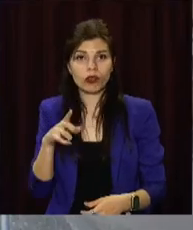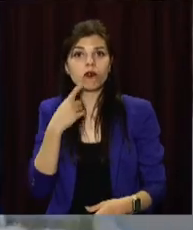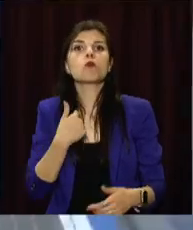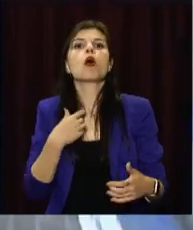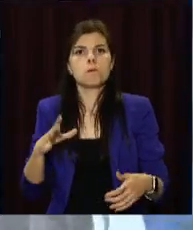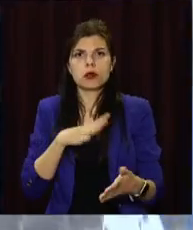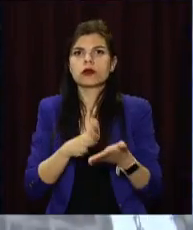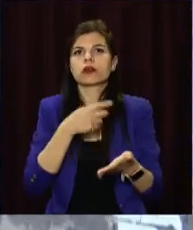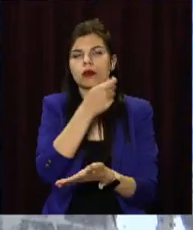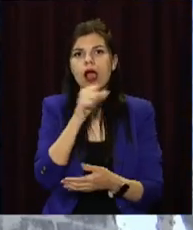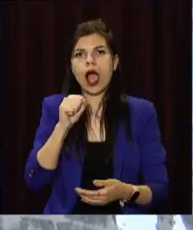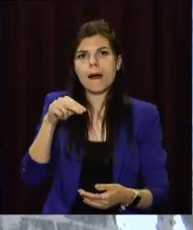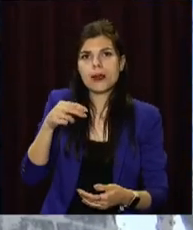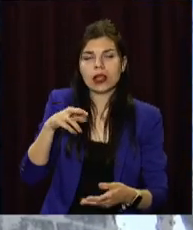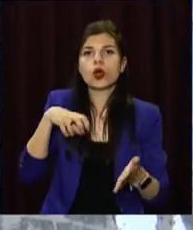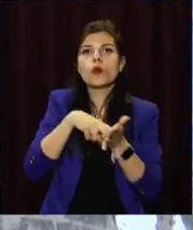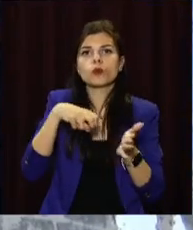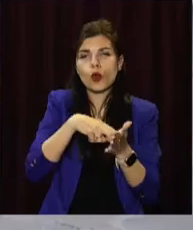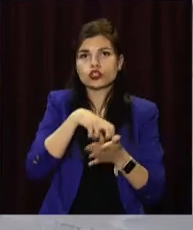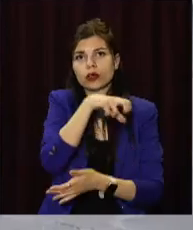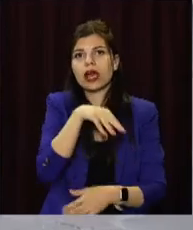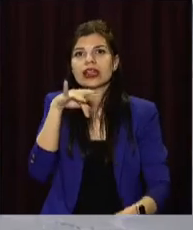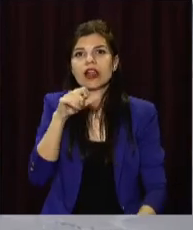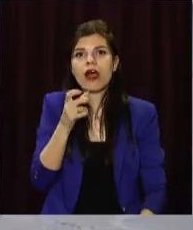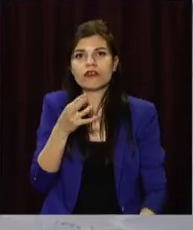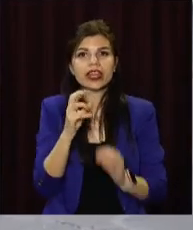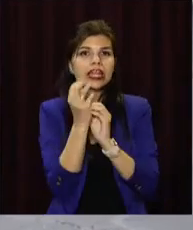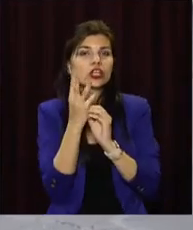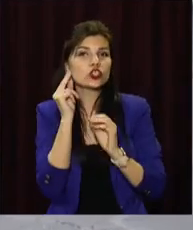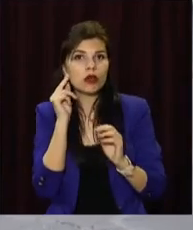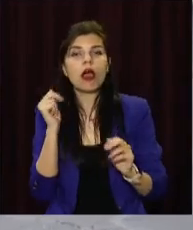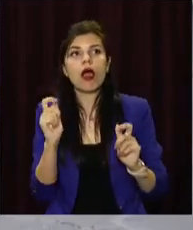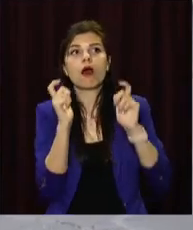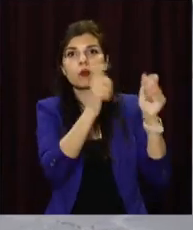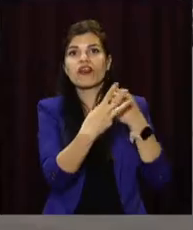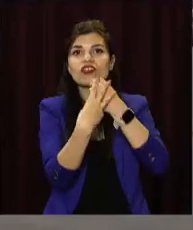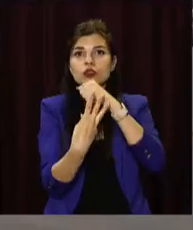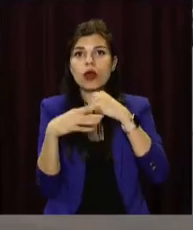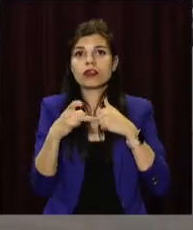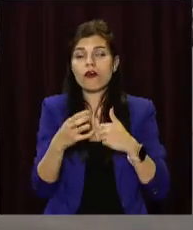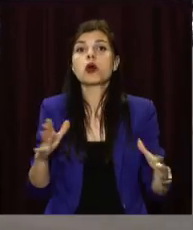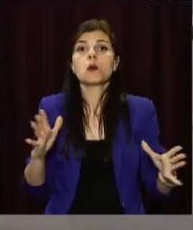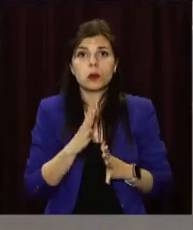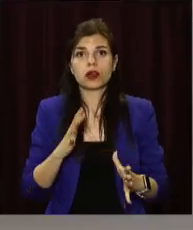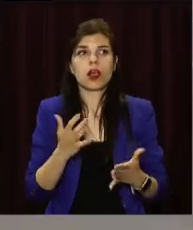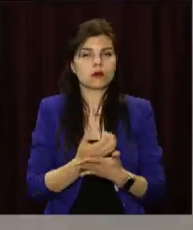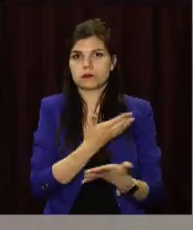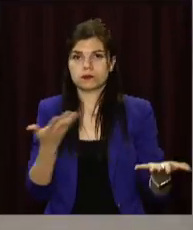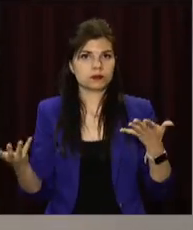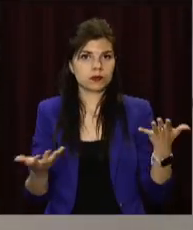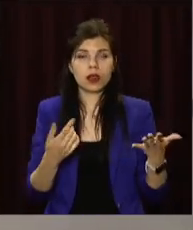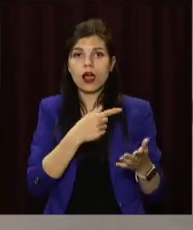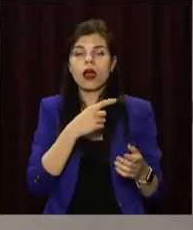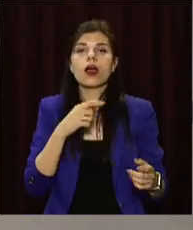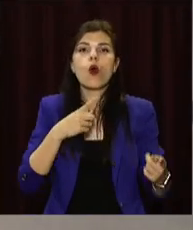скаргу. Відправили поштою 13 травня, а надійшла вона до канцелярії 18 травня. Тож, стверджують, рішення